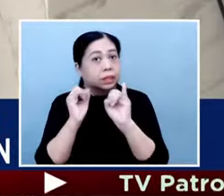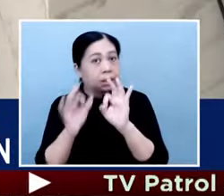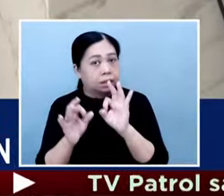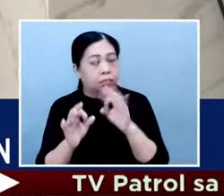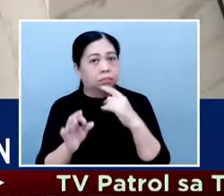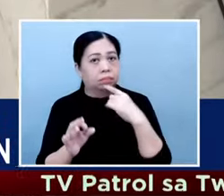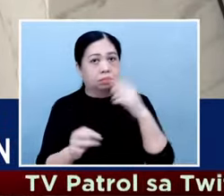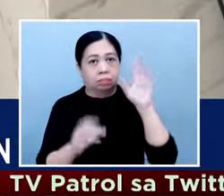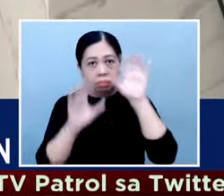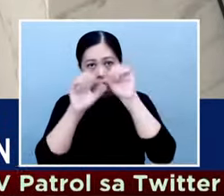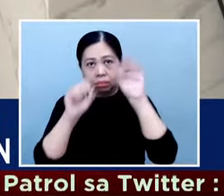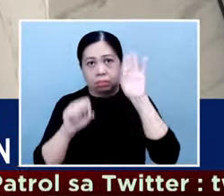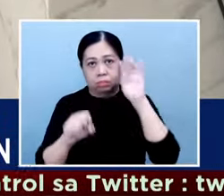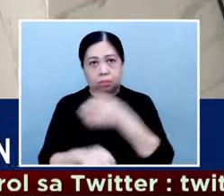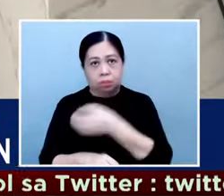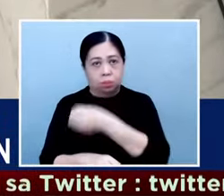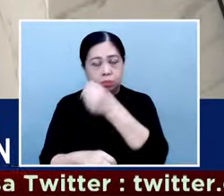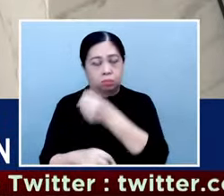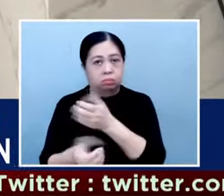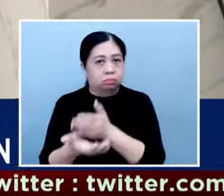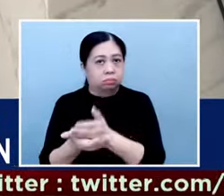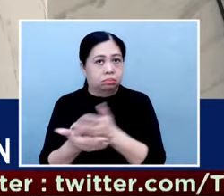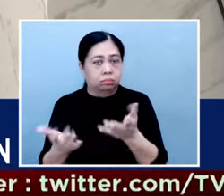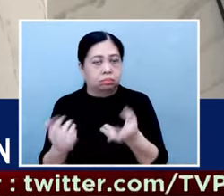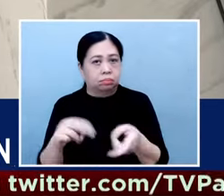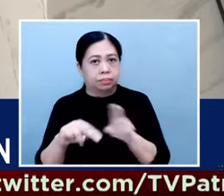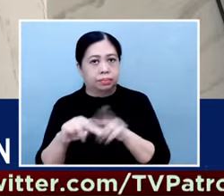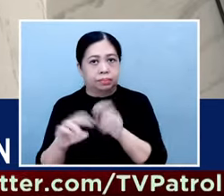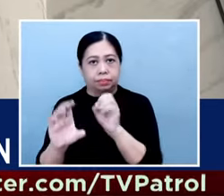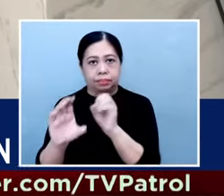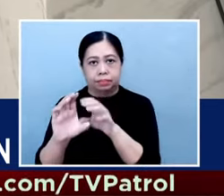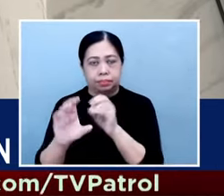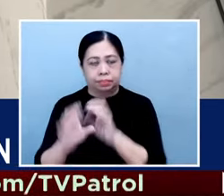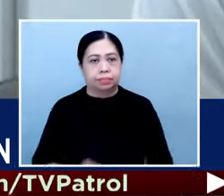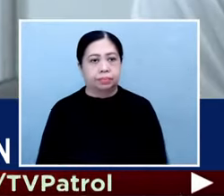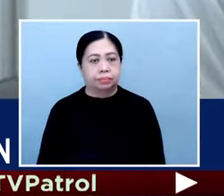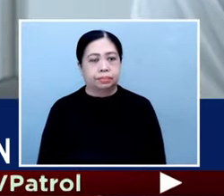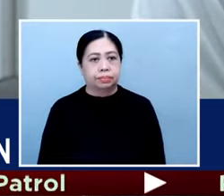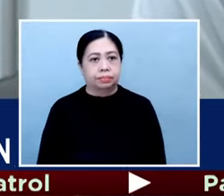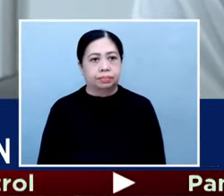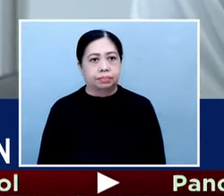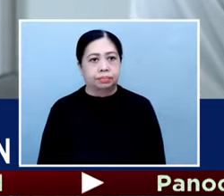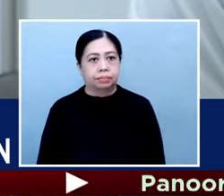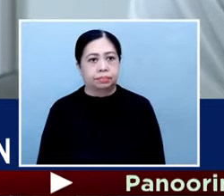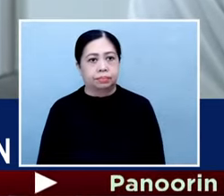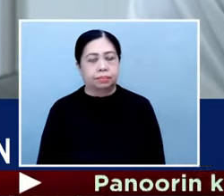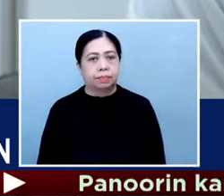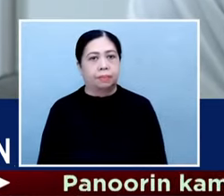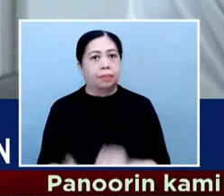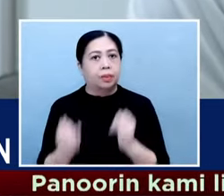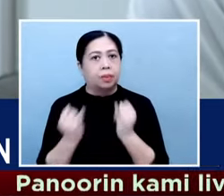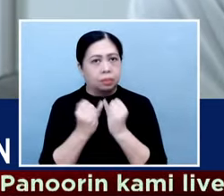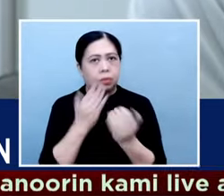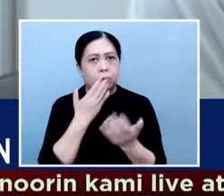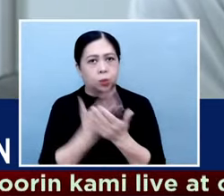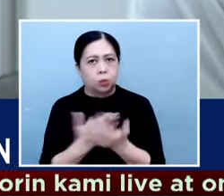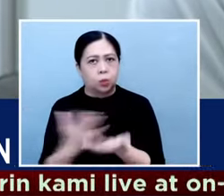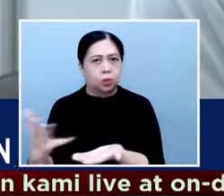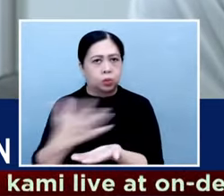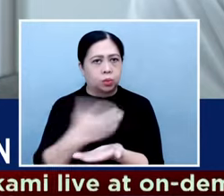ipatigil ng Malacanang ang implementasyon ng dagdag kontribusyon. Ang ganda po ng cash position ng PhilHealth eh. So ako feeling